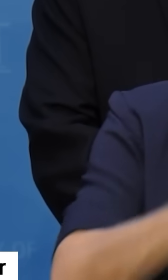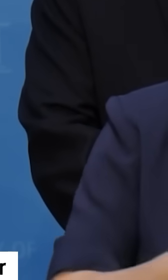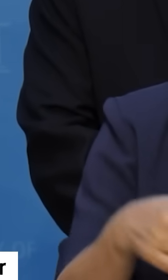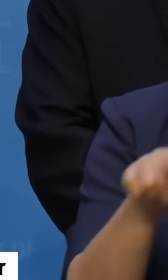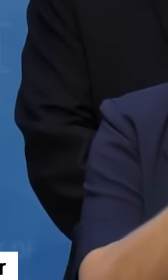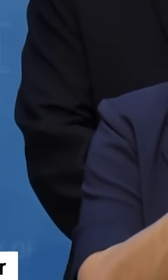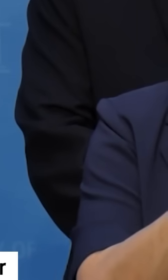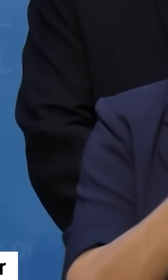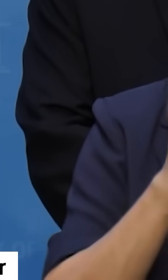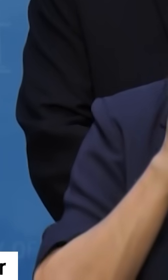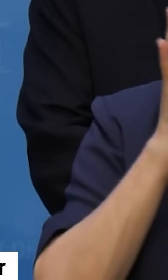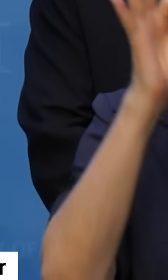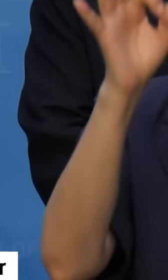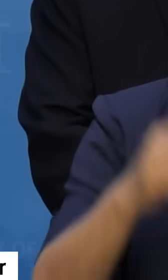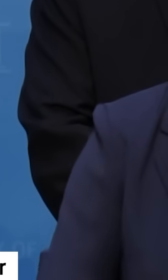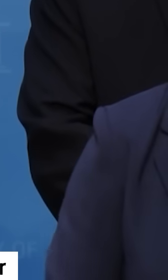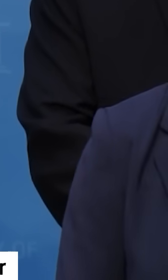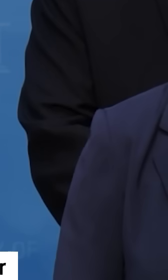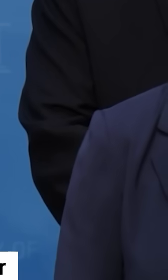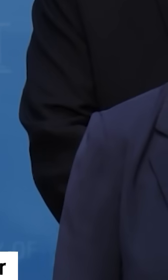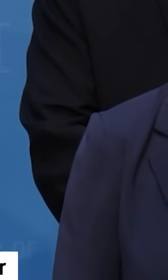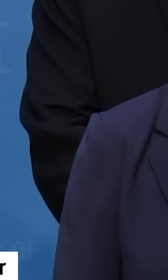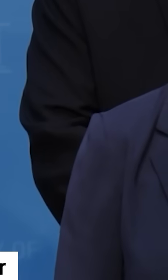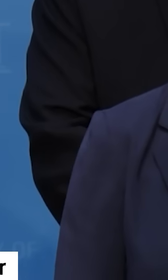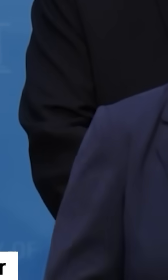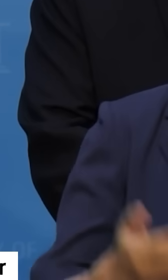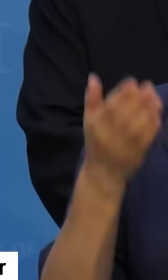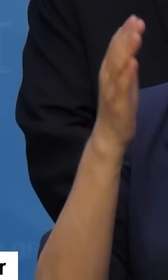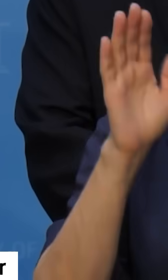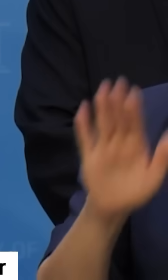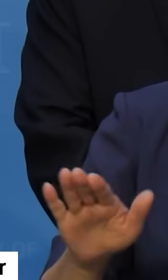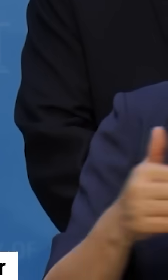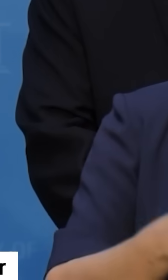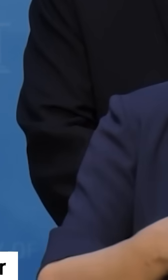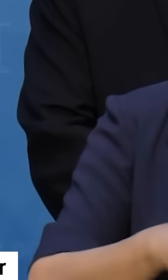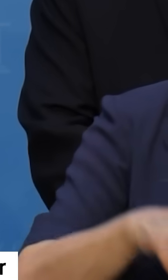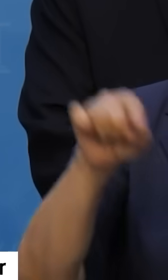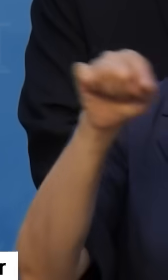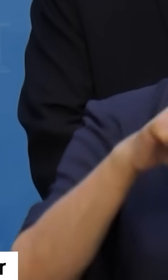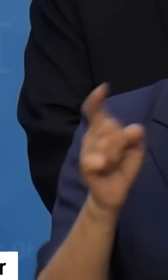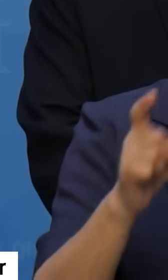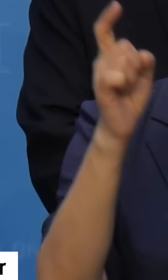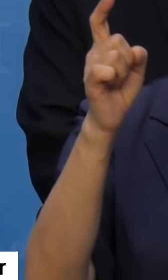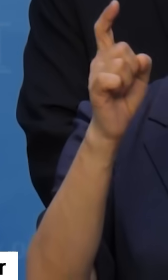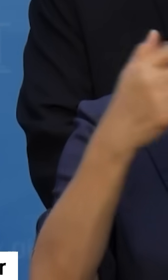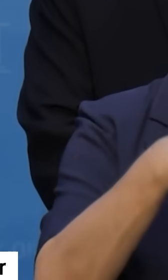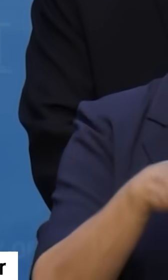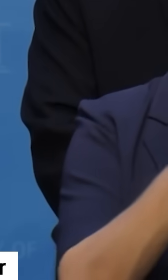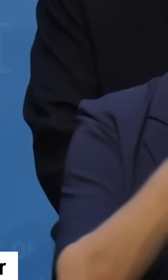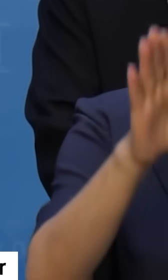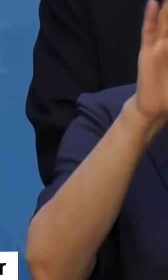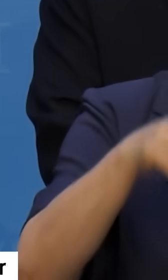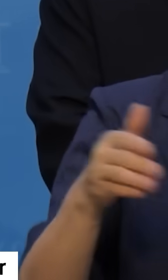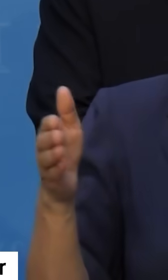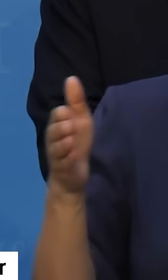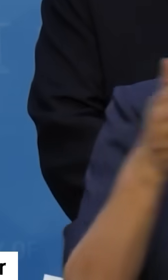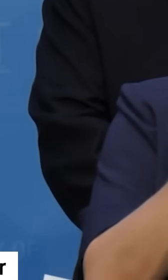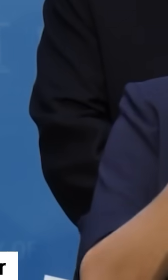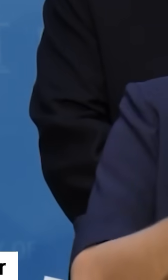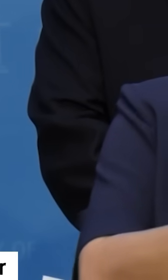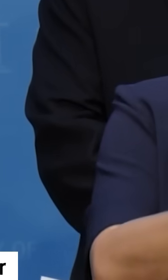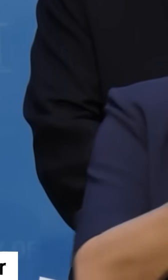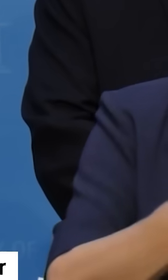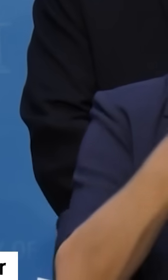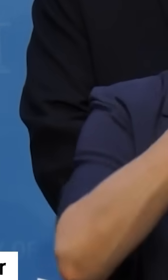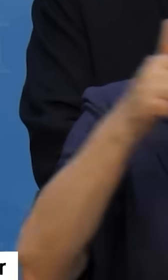위해서 노력해왔습니다. 하지만 정치권의 논쟁이 본격화된 시점부터